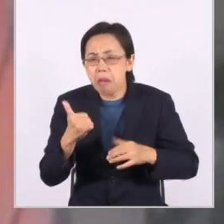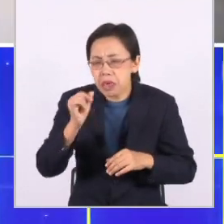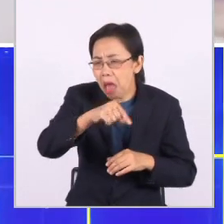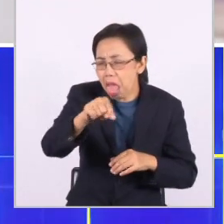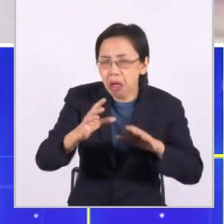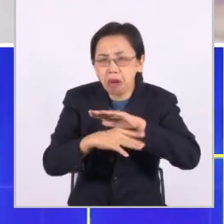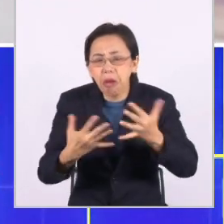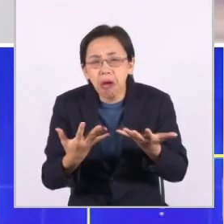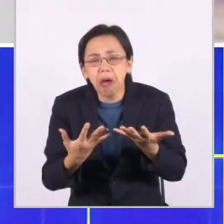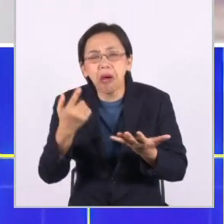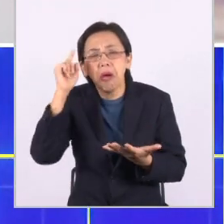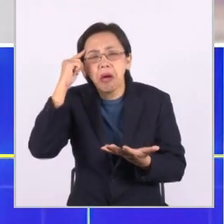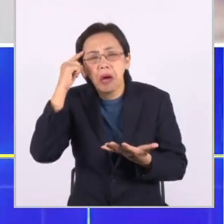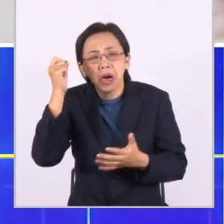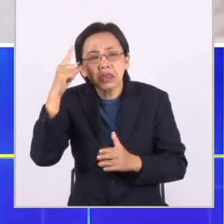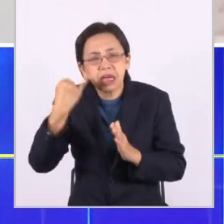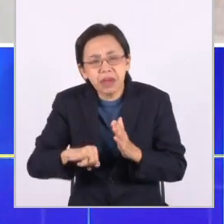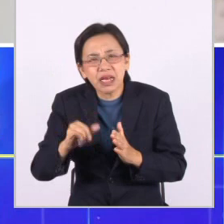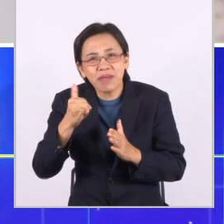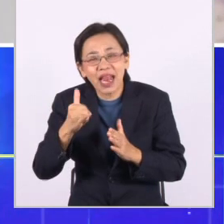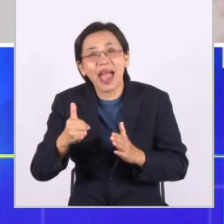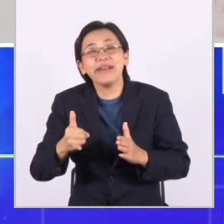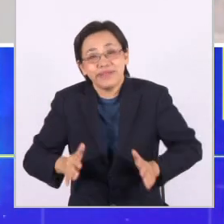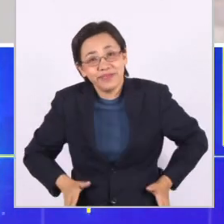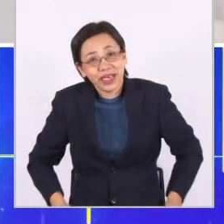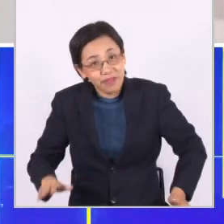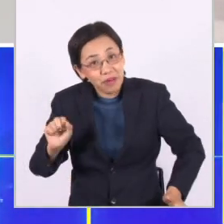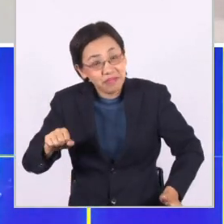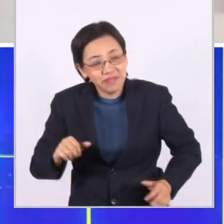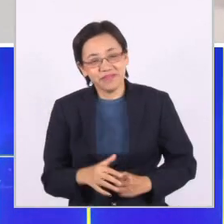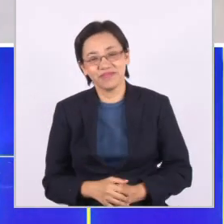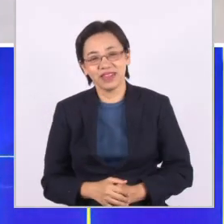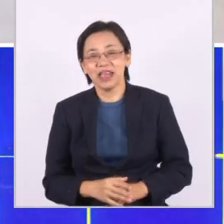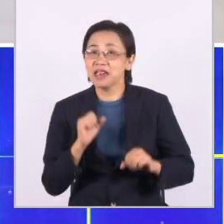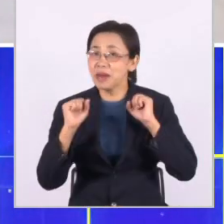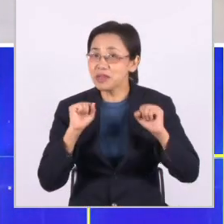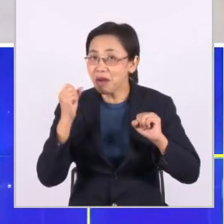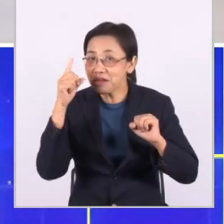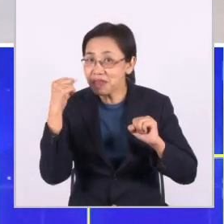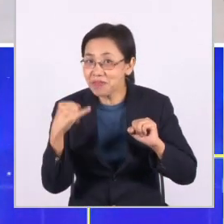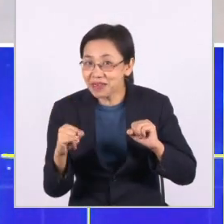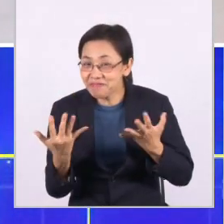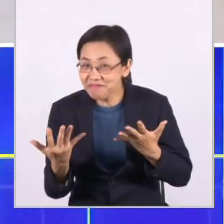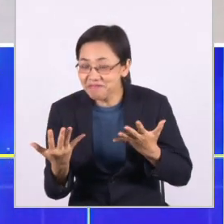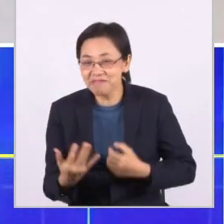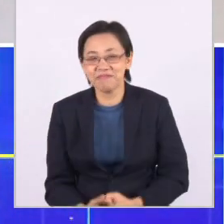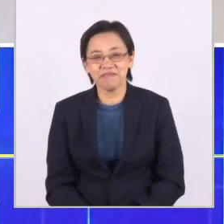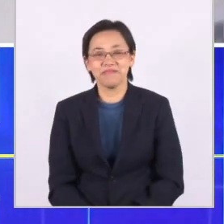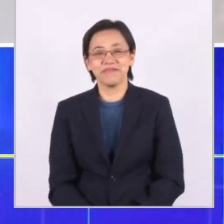เข้าใจผิดคิดว่าเป็นกระโปรง ว่าแว่ใส่ตัว อะไรอย่างงี้ใส่กางเกงในขาบ้านไงพี่แป๊ะ